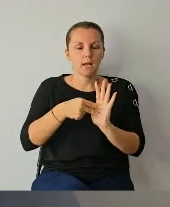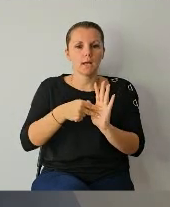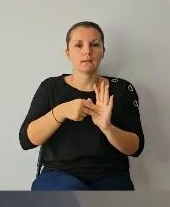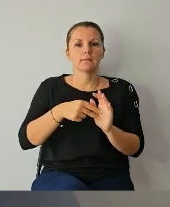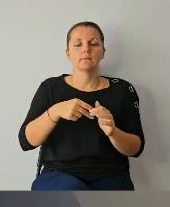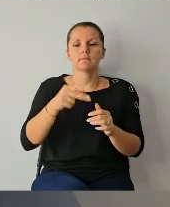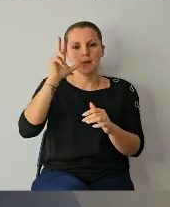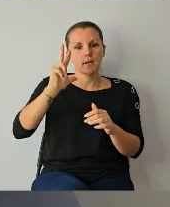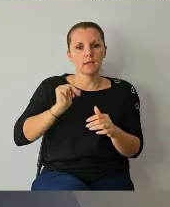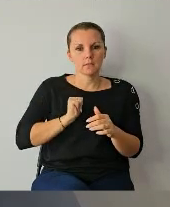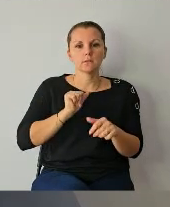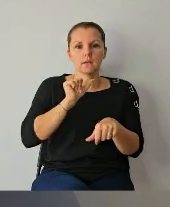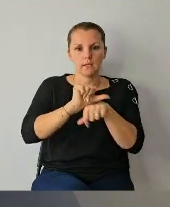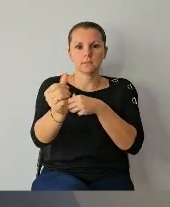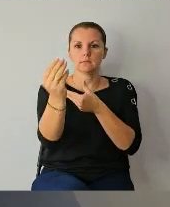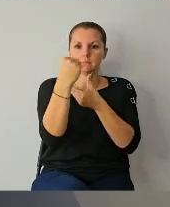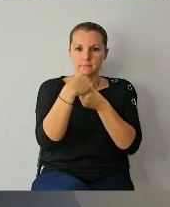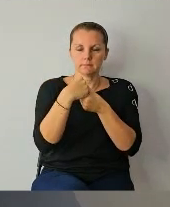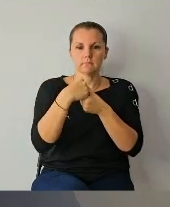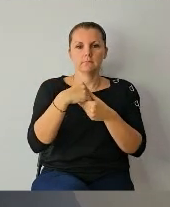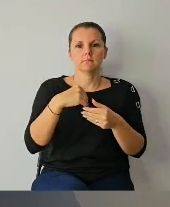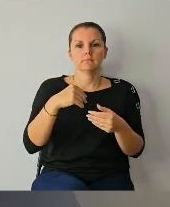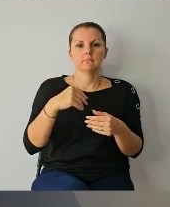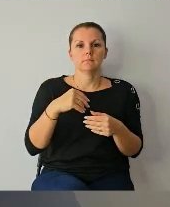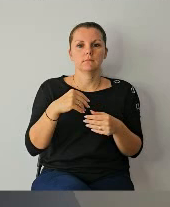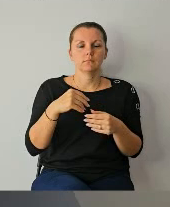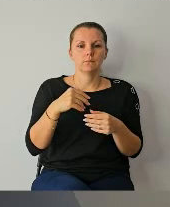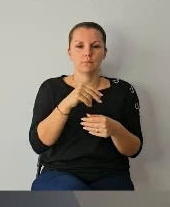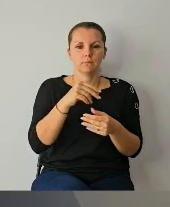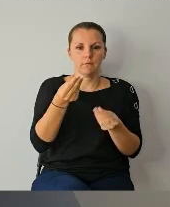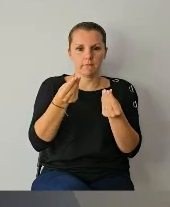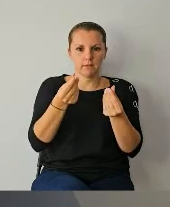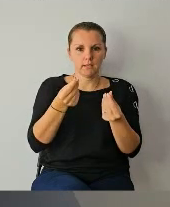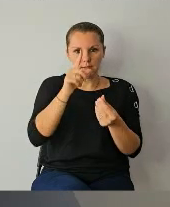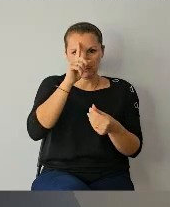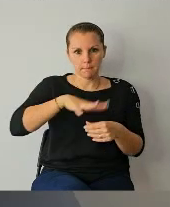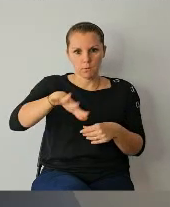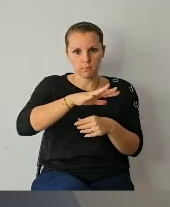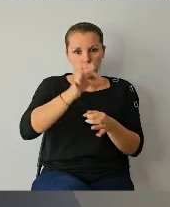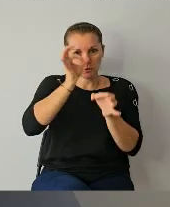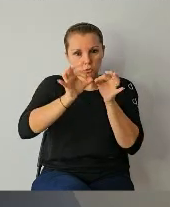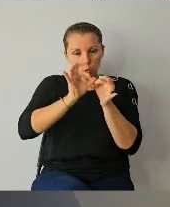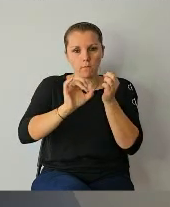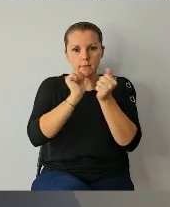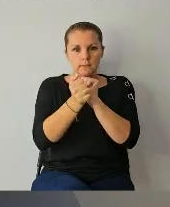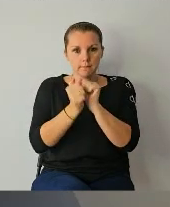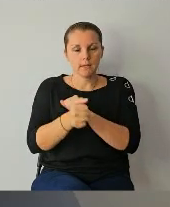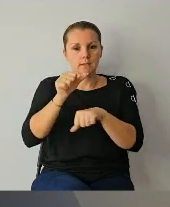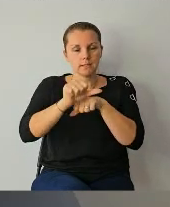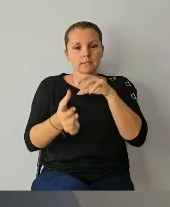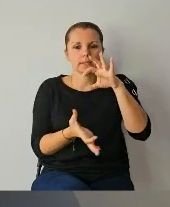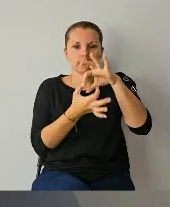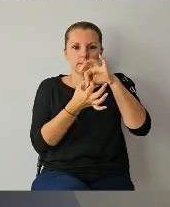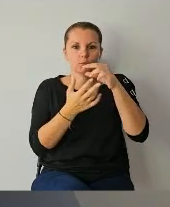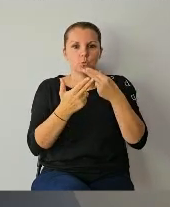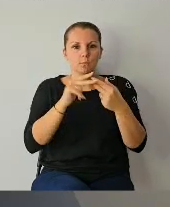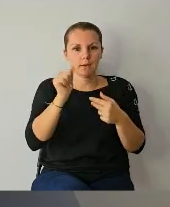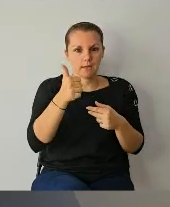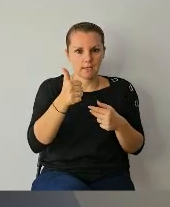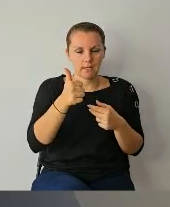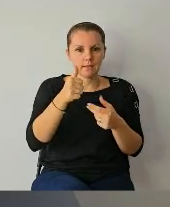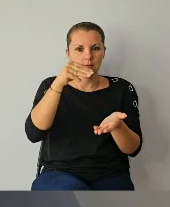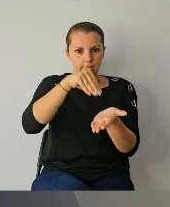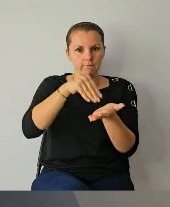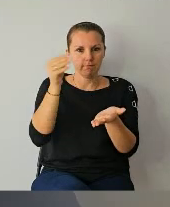sektora finansów publicznych o kwotę 20 tysięcy złotych. Szczegółowe zmiany w tym zakresie zawiera załącznik numer 1 do